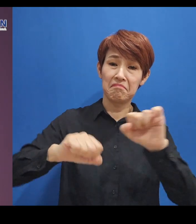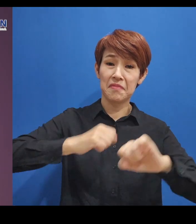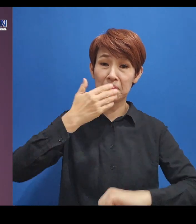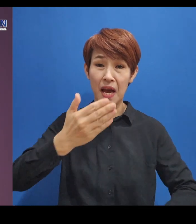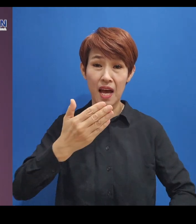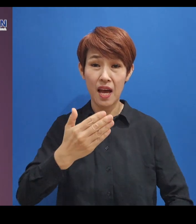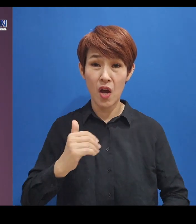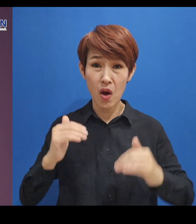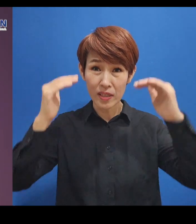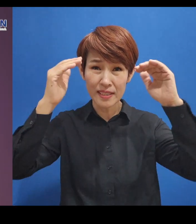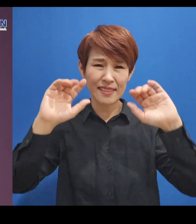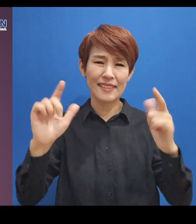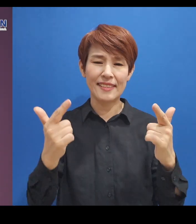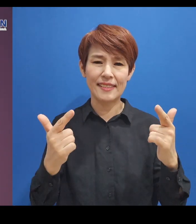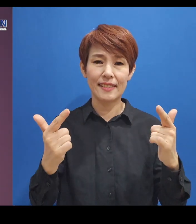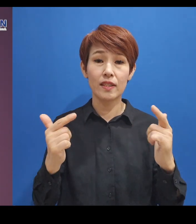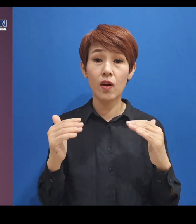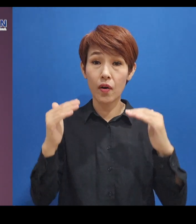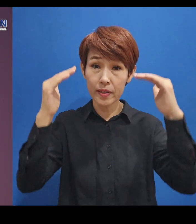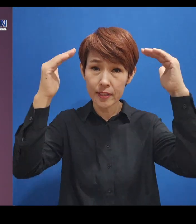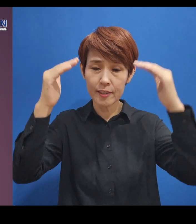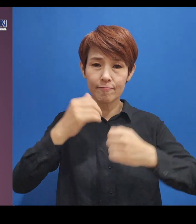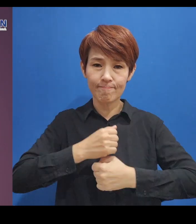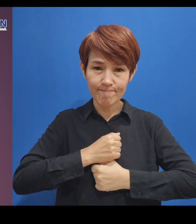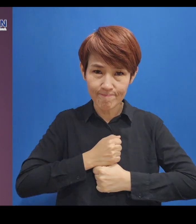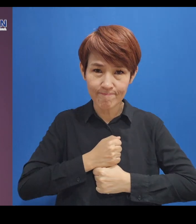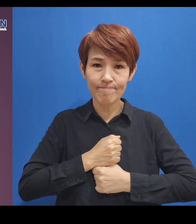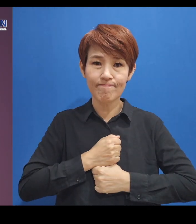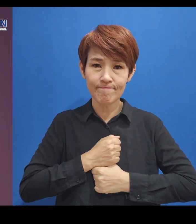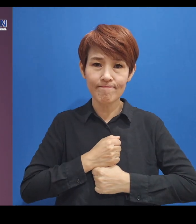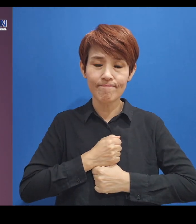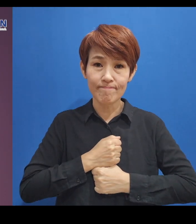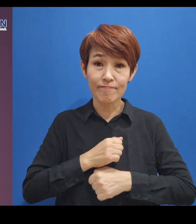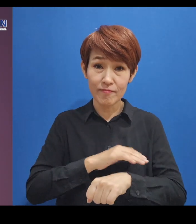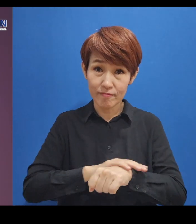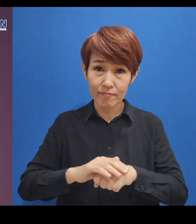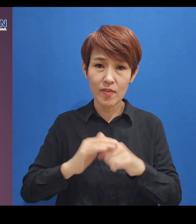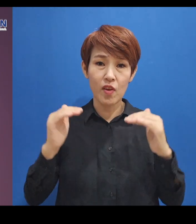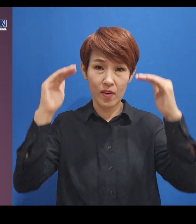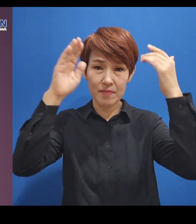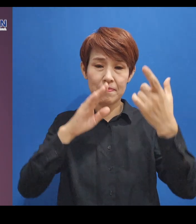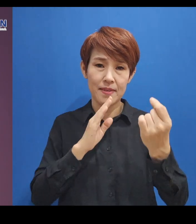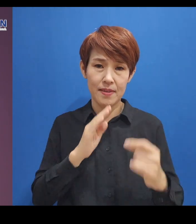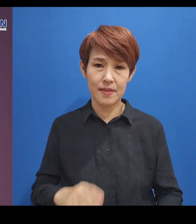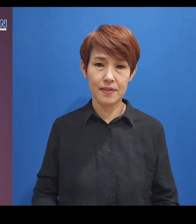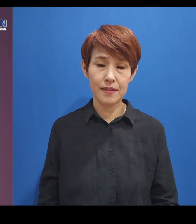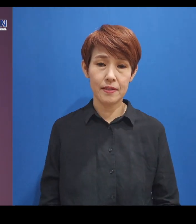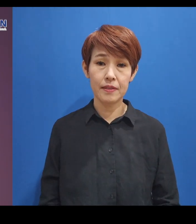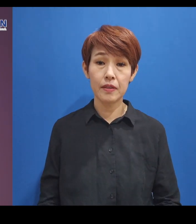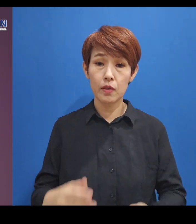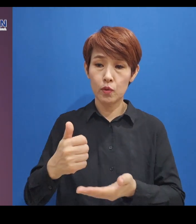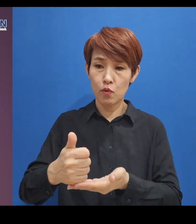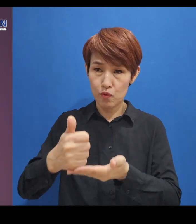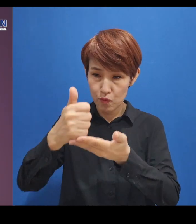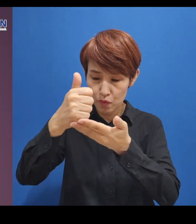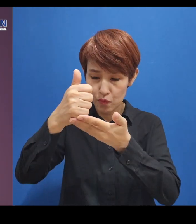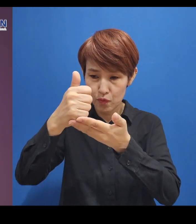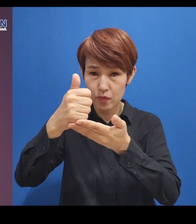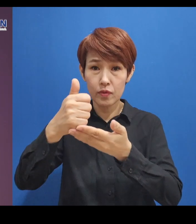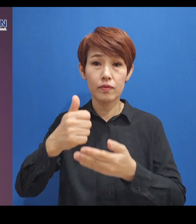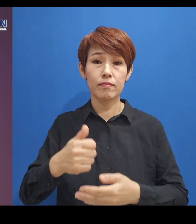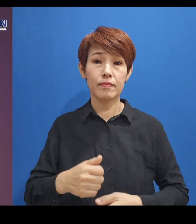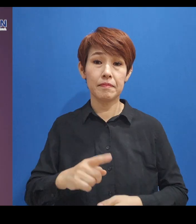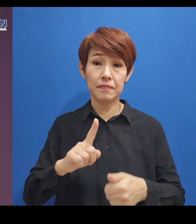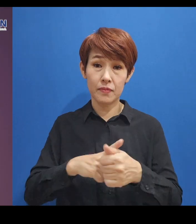존중은 조심에서부터 나오고, 존중함이 곧 조심이고, 조심함이